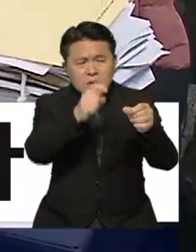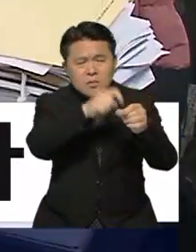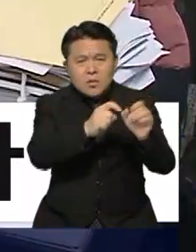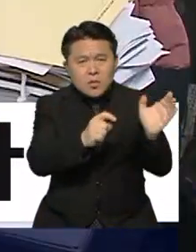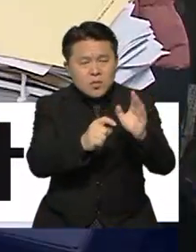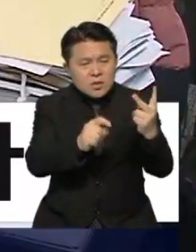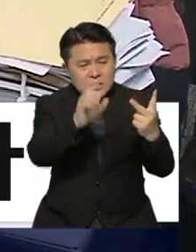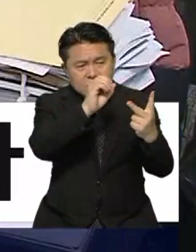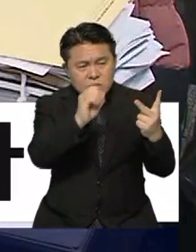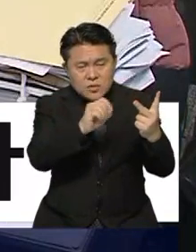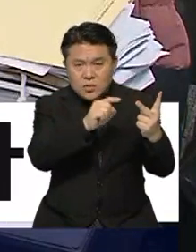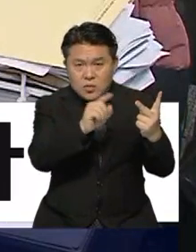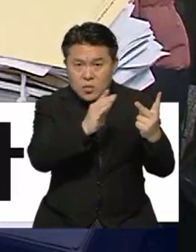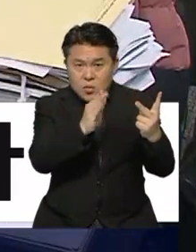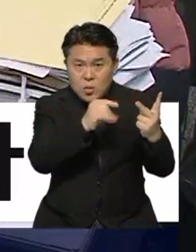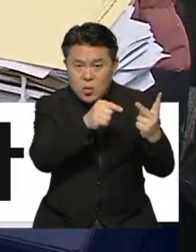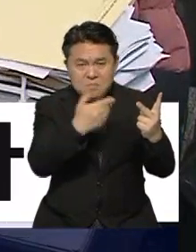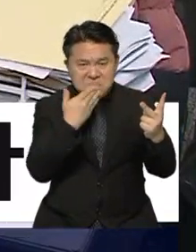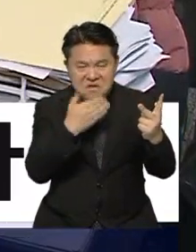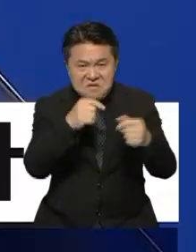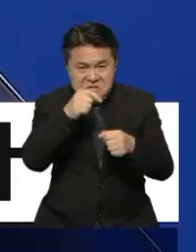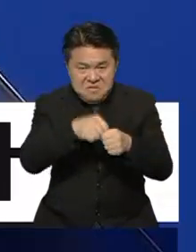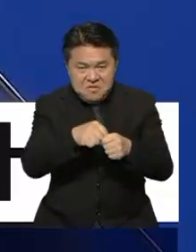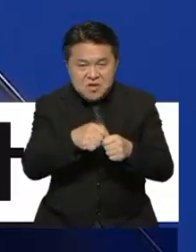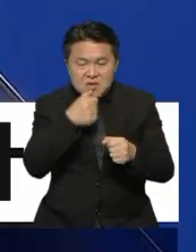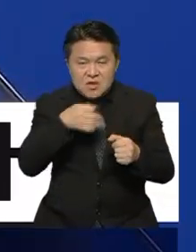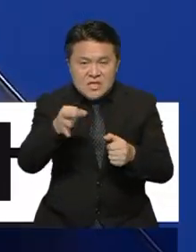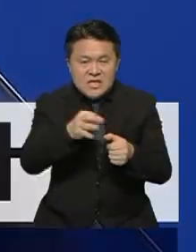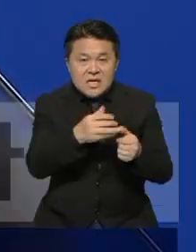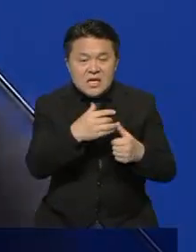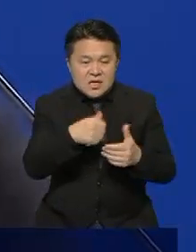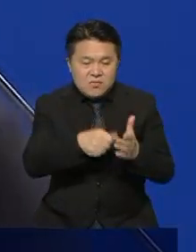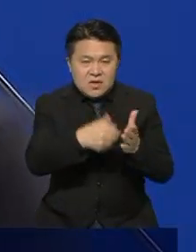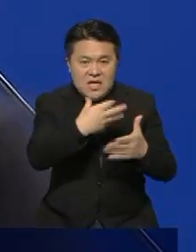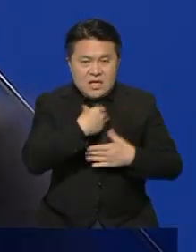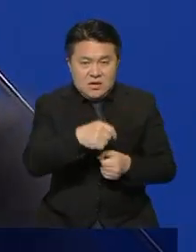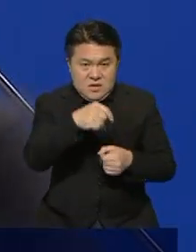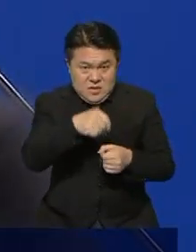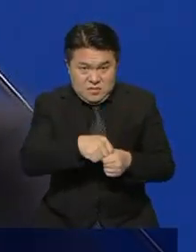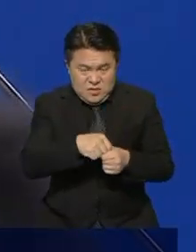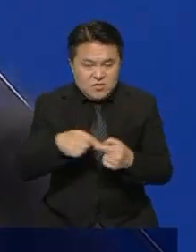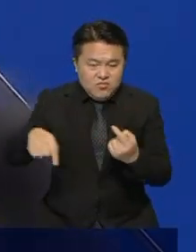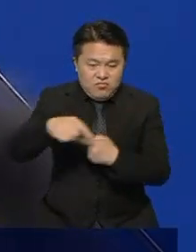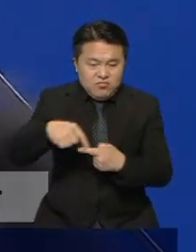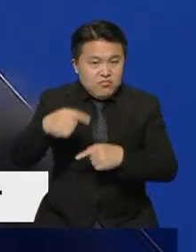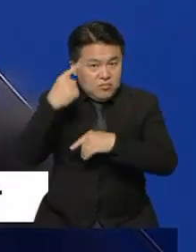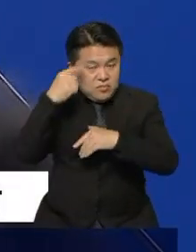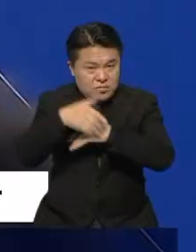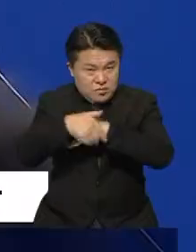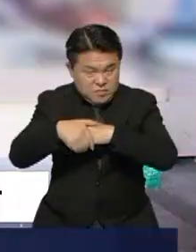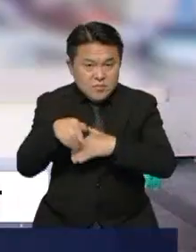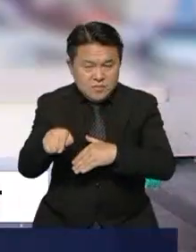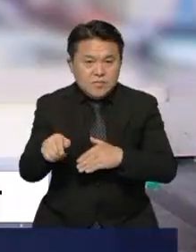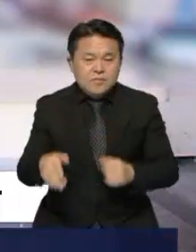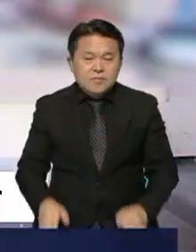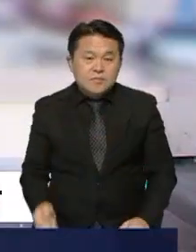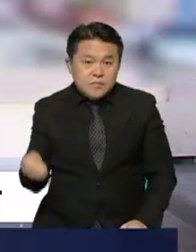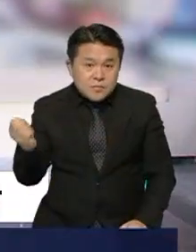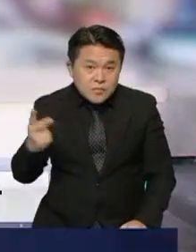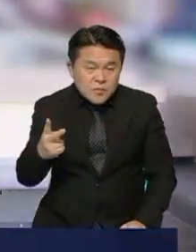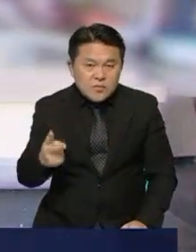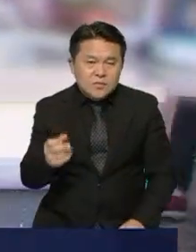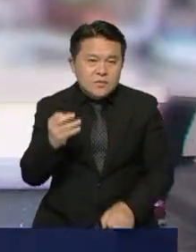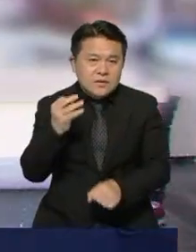수준인 2%로 수렴해 나갈 수 있도록 물가 안정에 중점을 둔 운용 기조를 지속하겠다고 밝혔습니다. 또